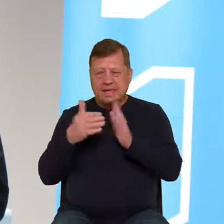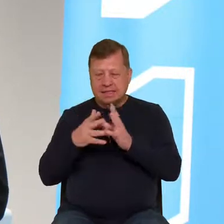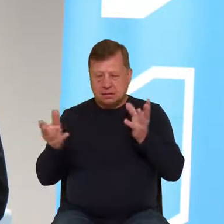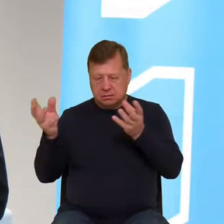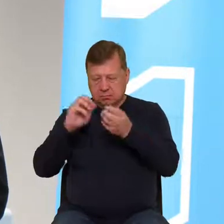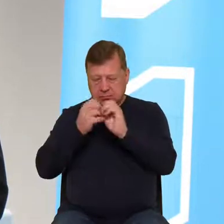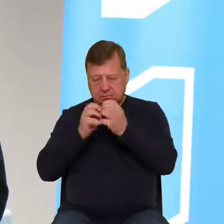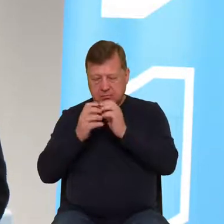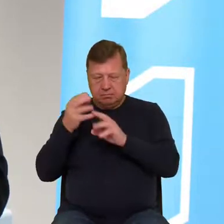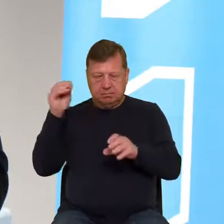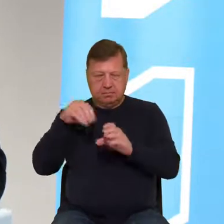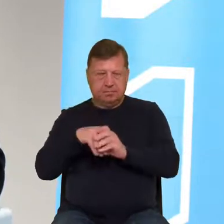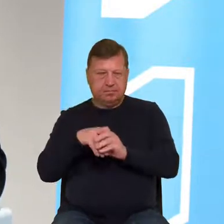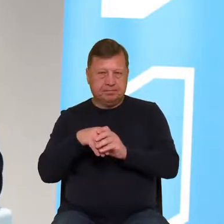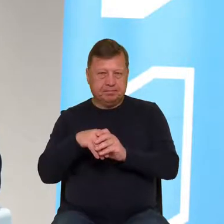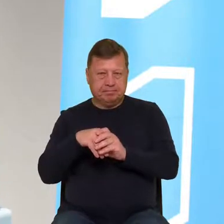które